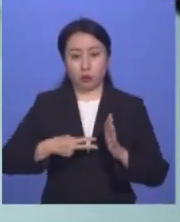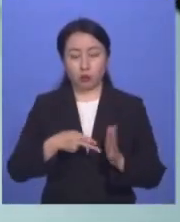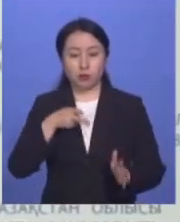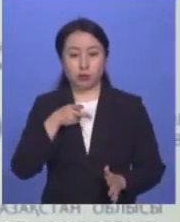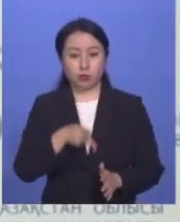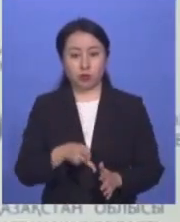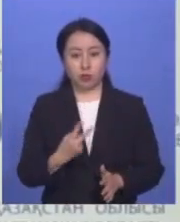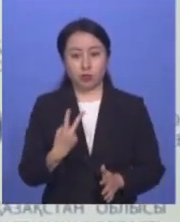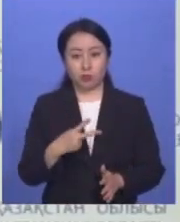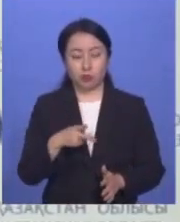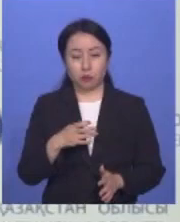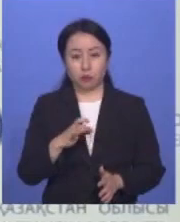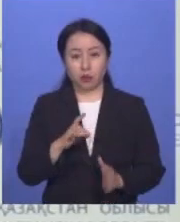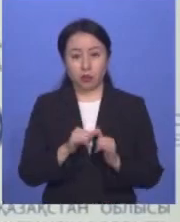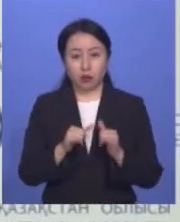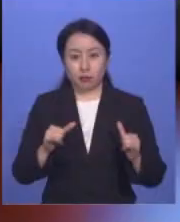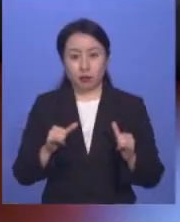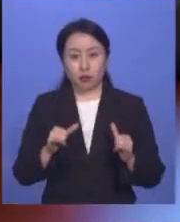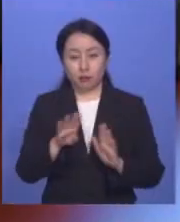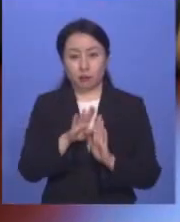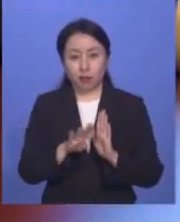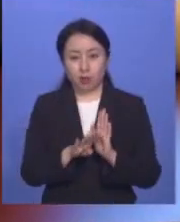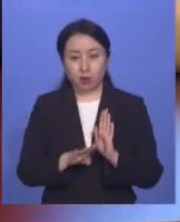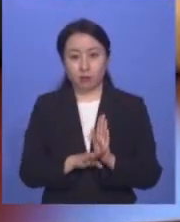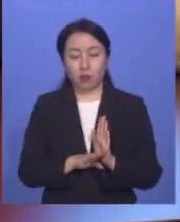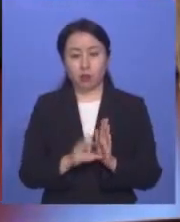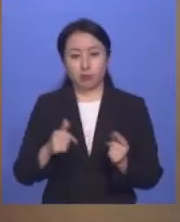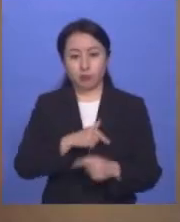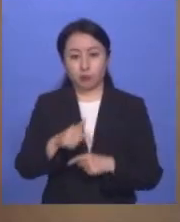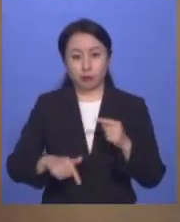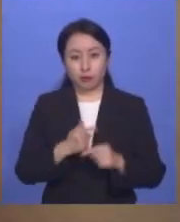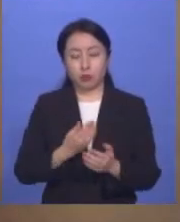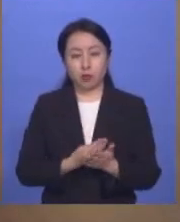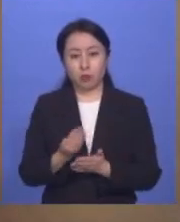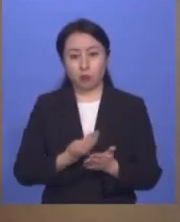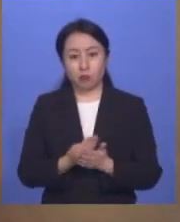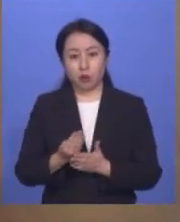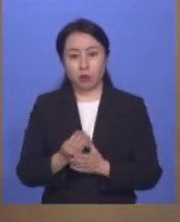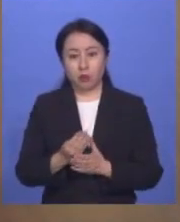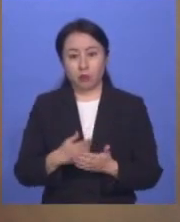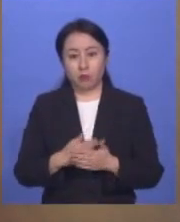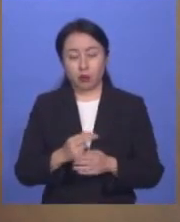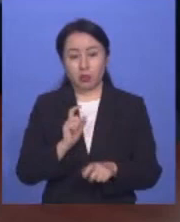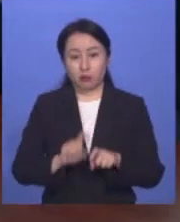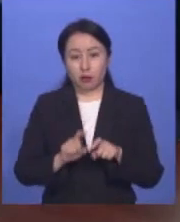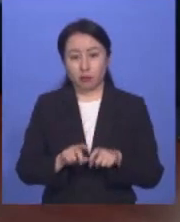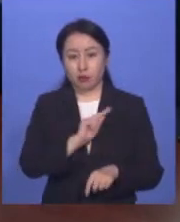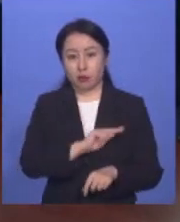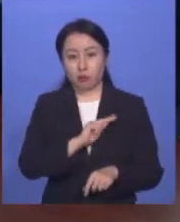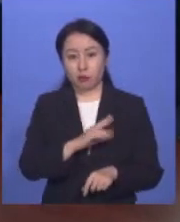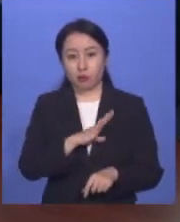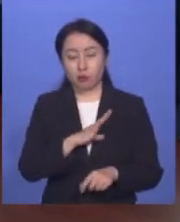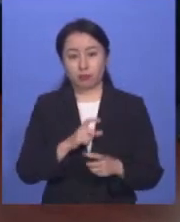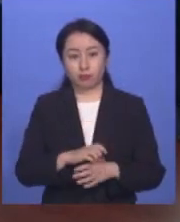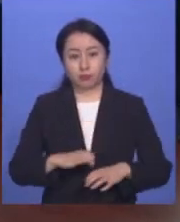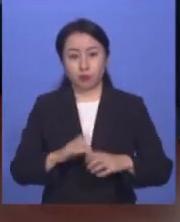2020 бизнесті қолдау мен дамытудың бірыңғай бағдарламасы аясында кәсіпкерлерді қаржылық қолдаудың іске асырылуымен мониторинг жұмысы талқыланды.